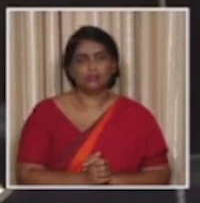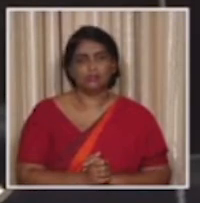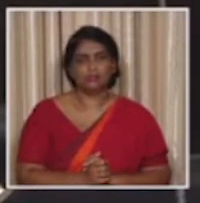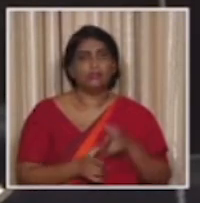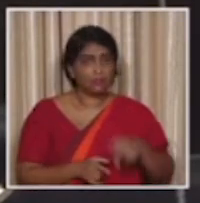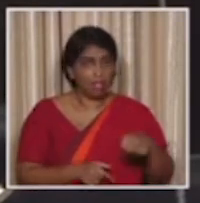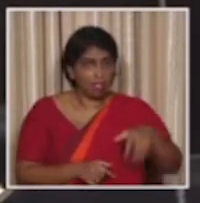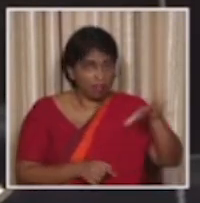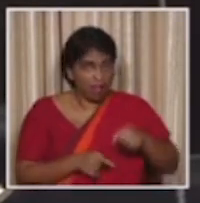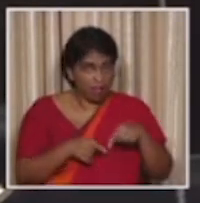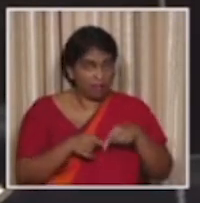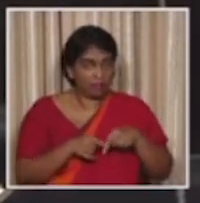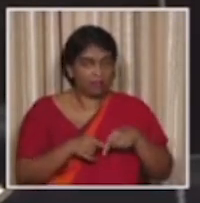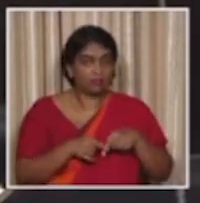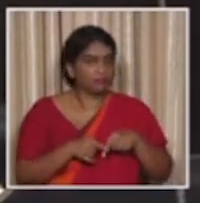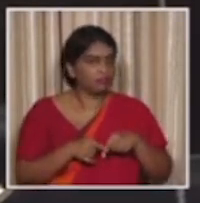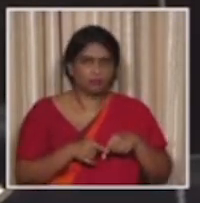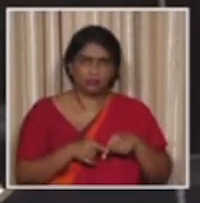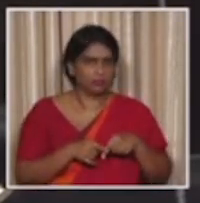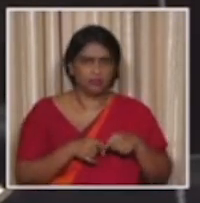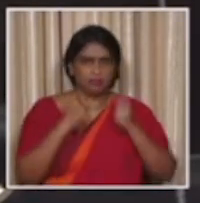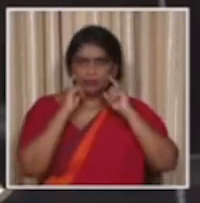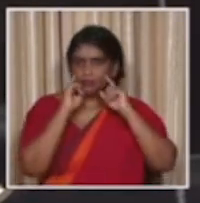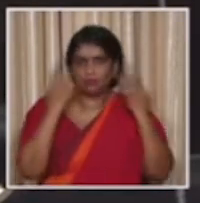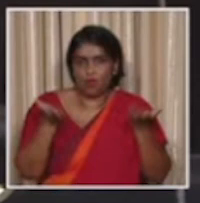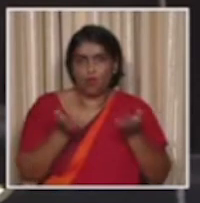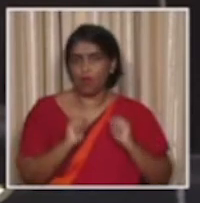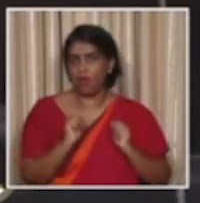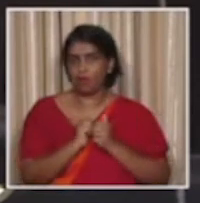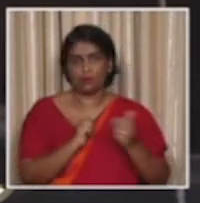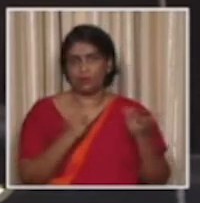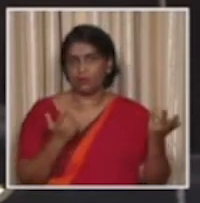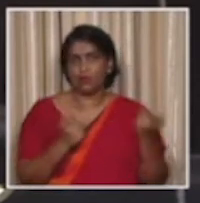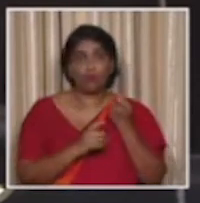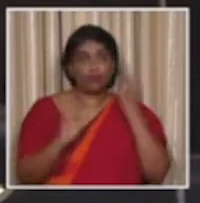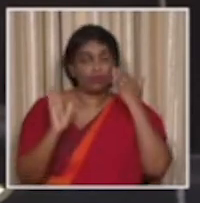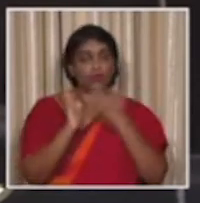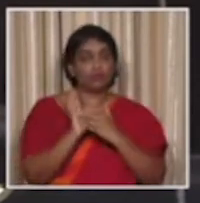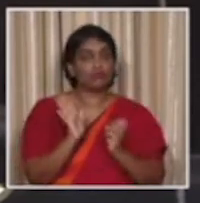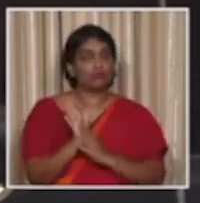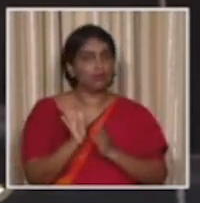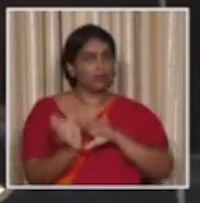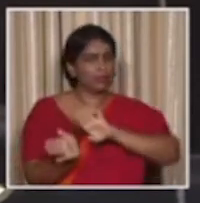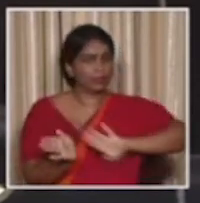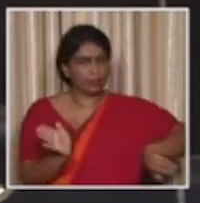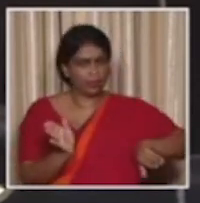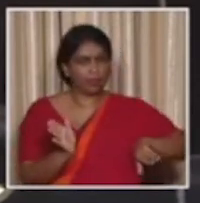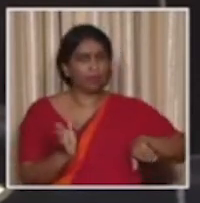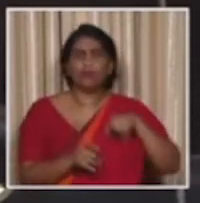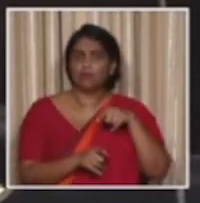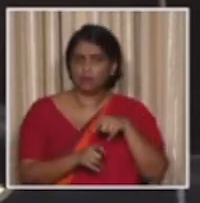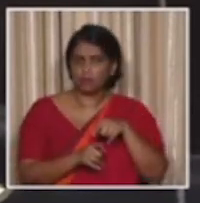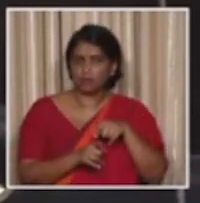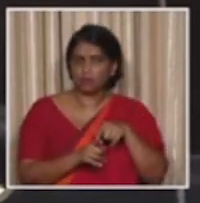මේක ගන්නවා නම් අද මන් දන්න පුතුමල්ල කොහොමද කරන්න යන්නේ කියලා. ඒ කියන්නේ මුදල් පිළිබඳ කාර්ක සභාව පැත්තකට දාලා